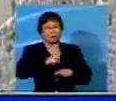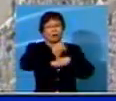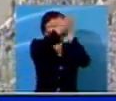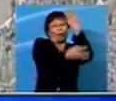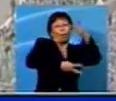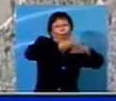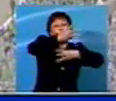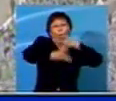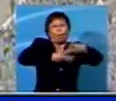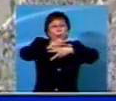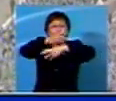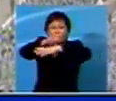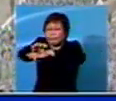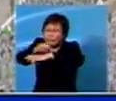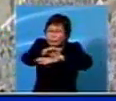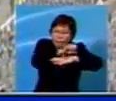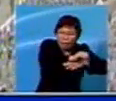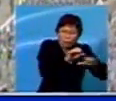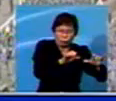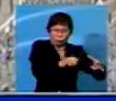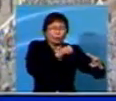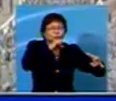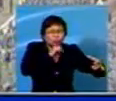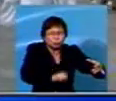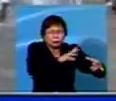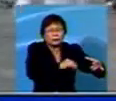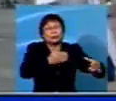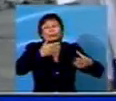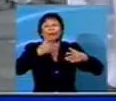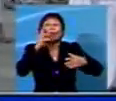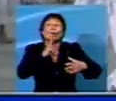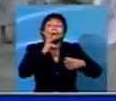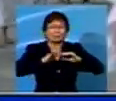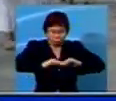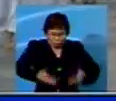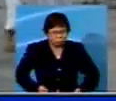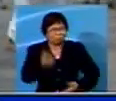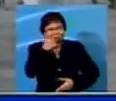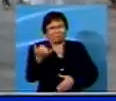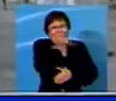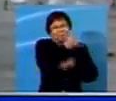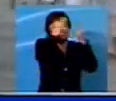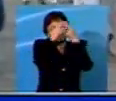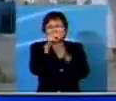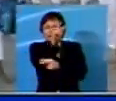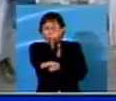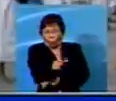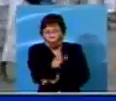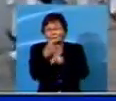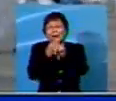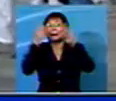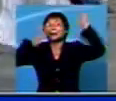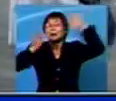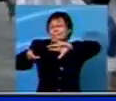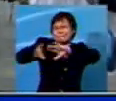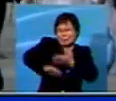seluruh dunia memberi nasihat kepada mereka kategori terbabit tidak ke Arab Saudi walaupun sehingga kini hanya seorang jemaah umrah dari Malaysia